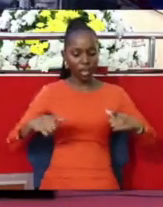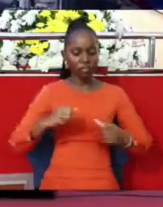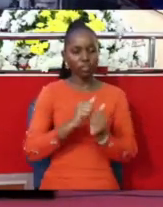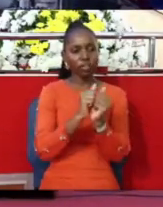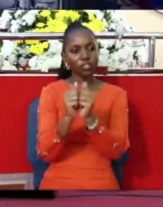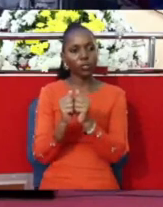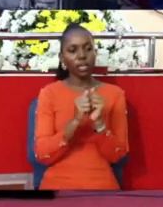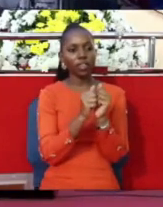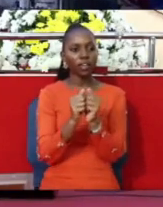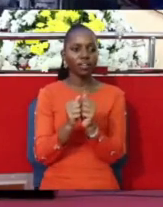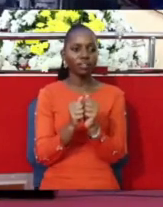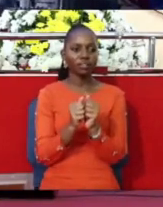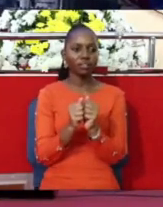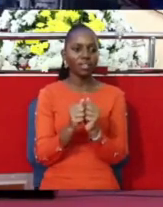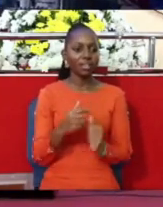wanasema never.